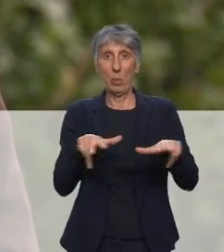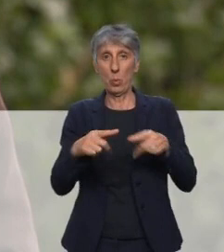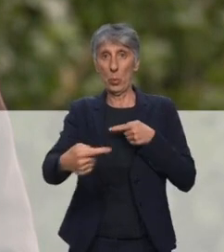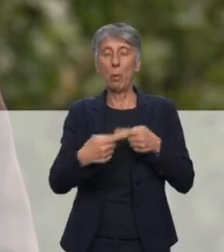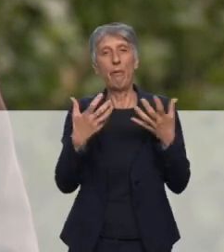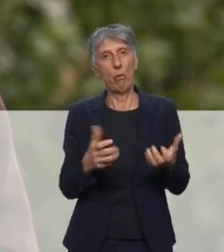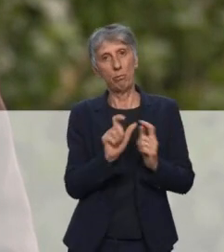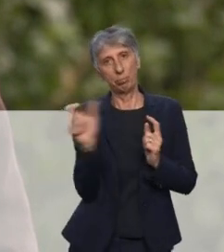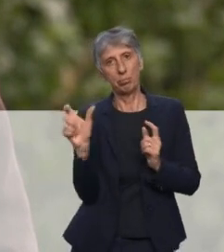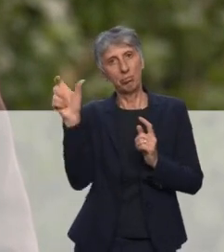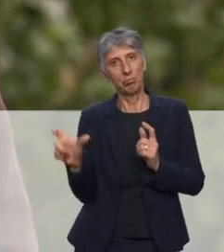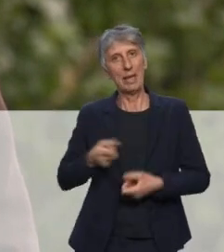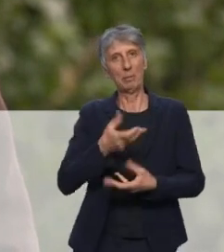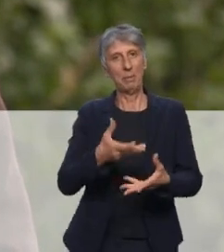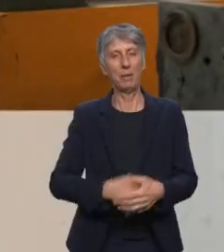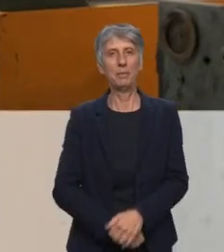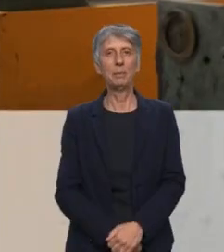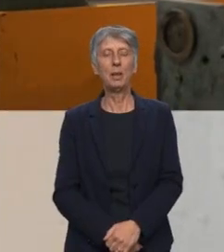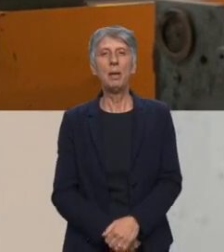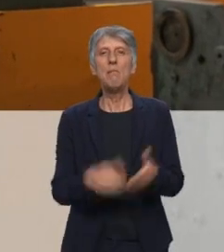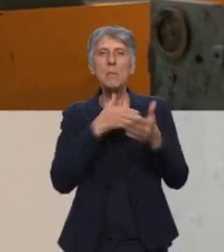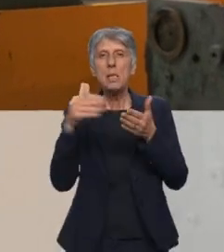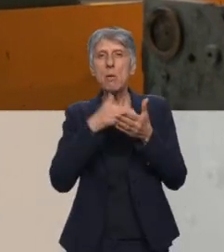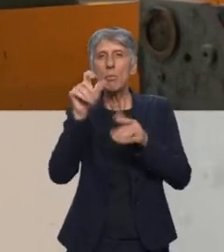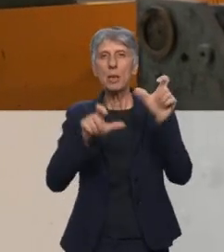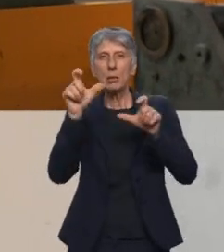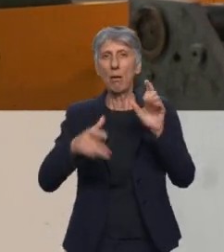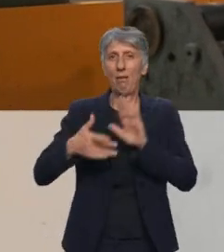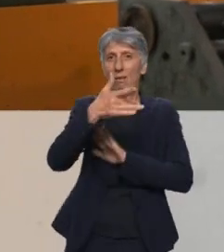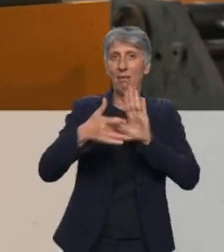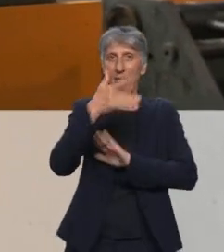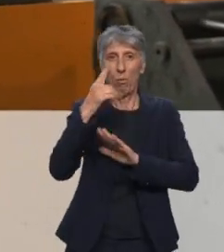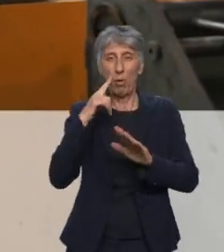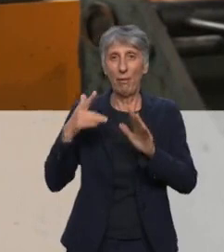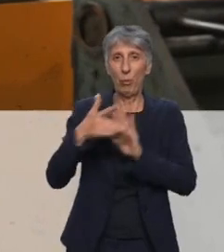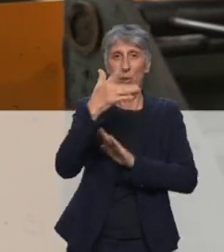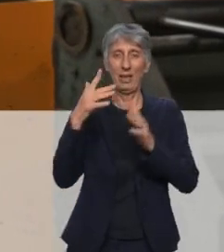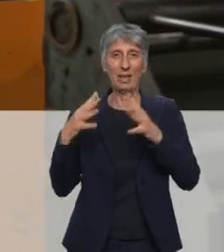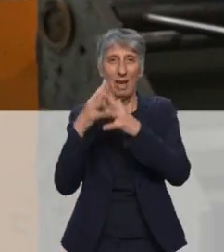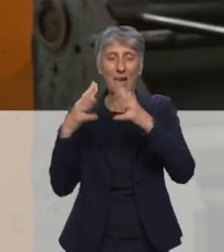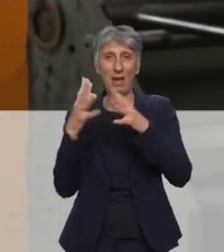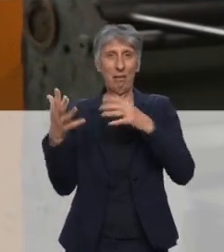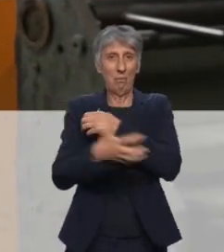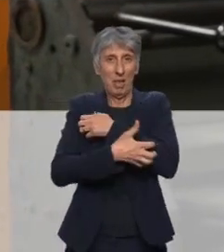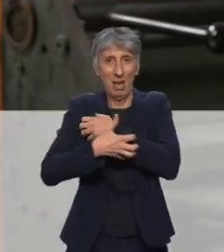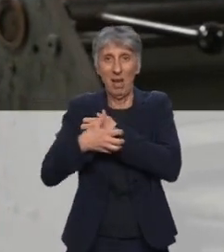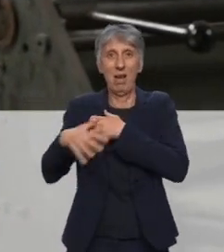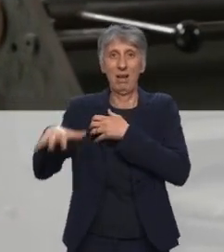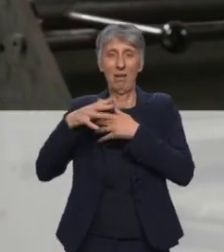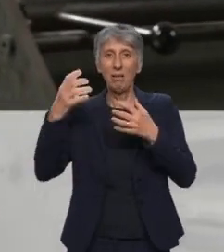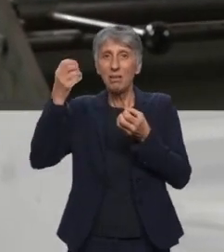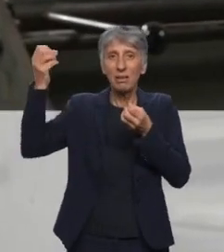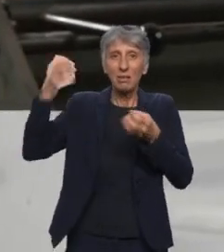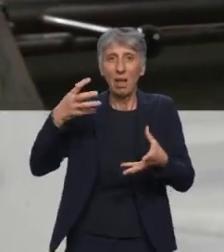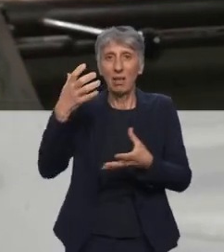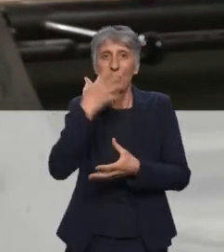nous disposons, nous voulons leur donner la parole. Des millions de personnes s'exilent pour échapper à la guerre, à la misère, à la